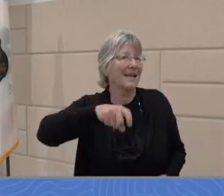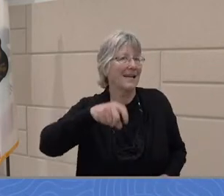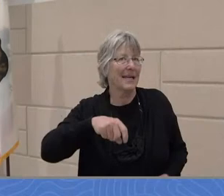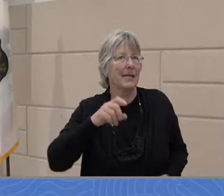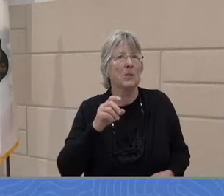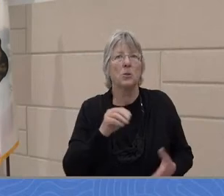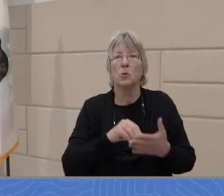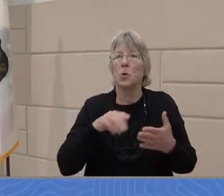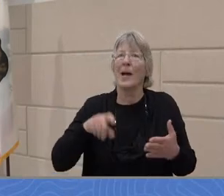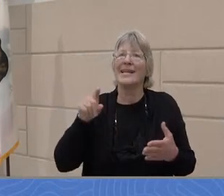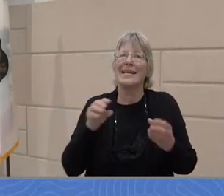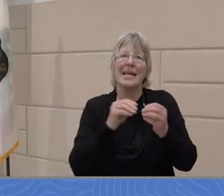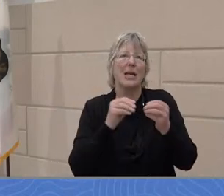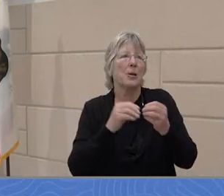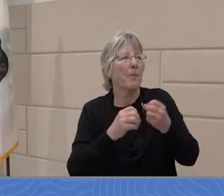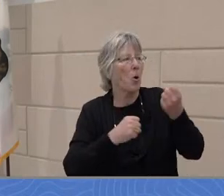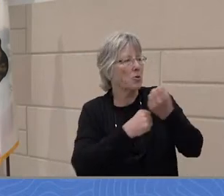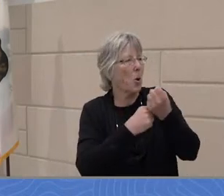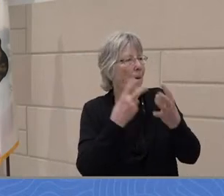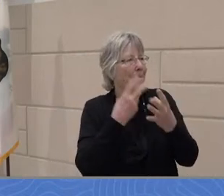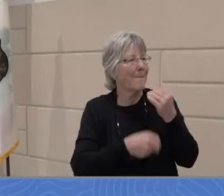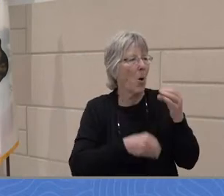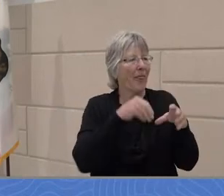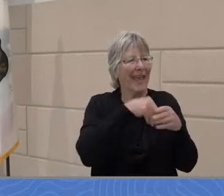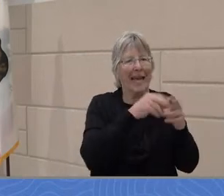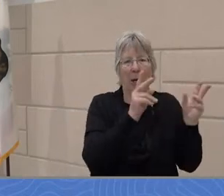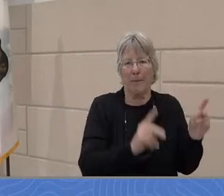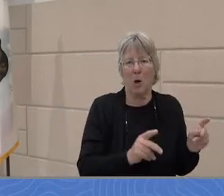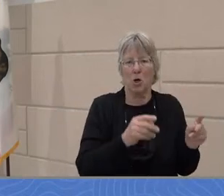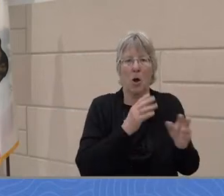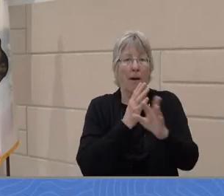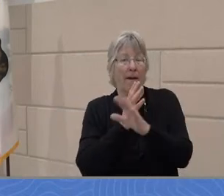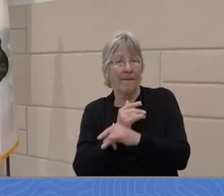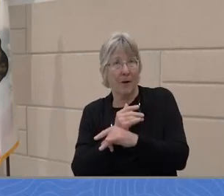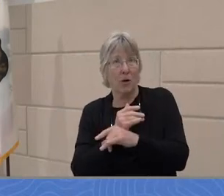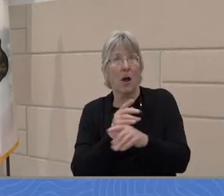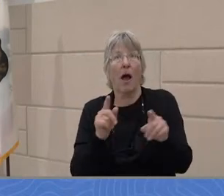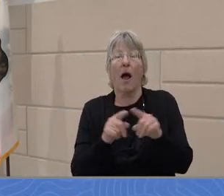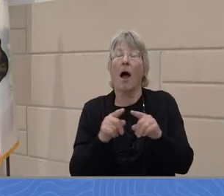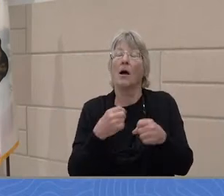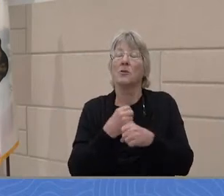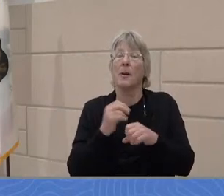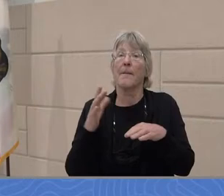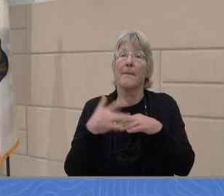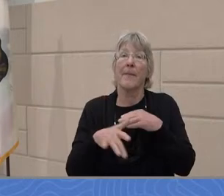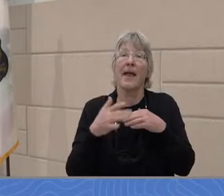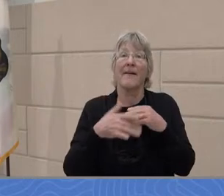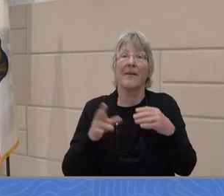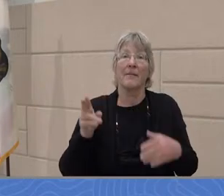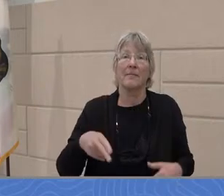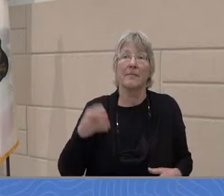ตาเมียนพอจำนวนมวยตัวลงมวยทะเลสาหนาได้ตัวกาจำนวนครั้งเต้ตาเนี่ย